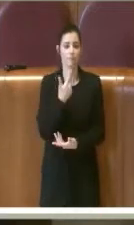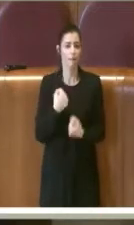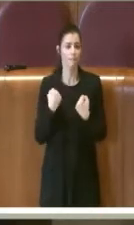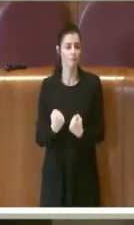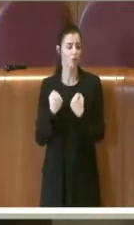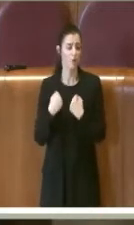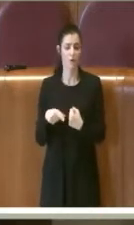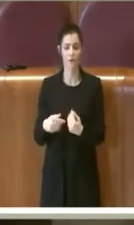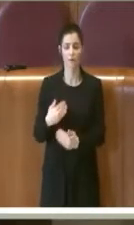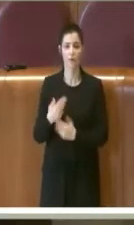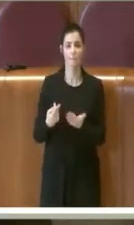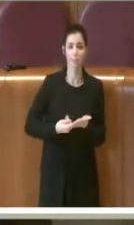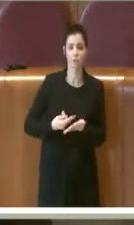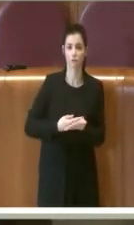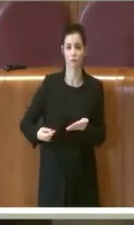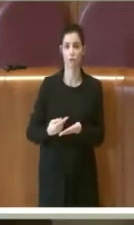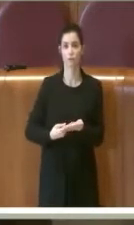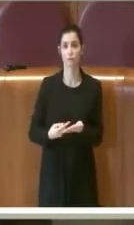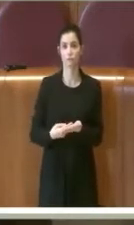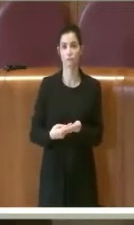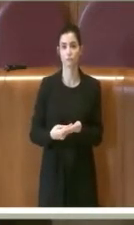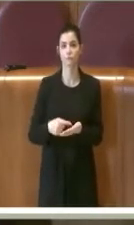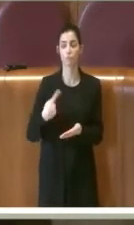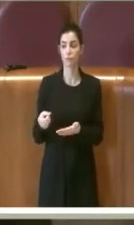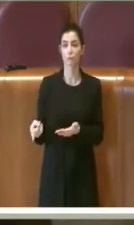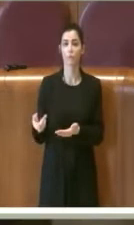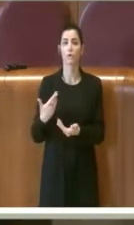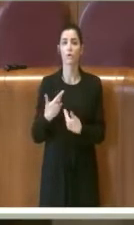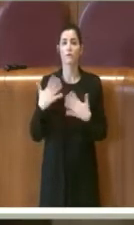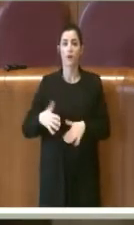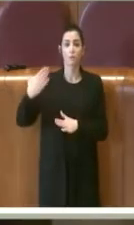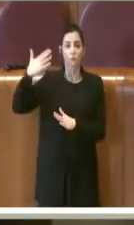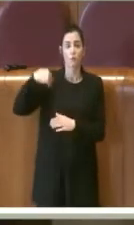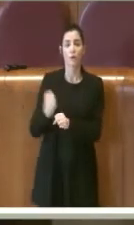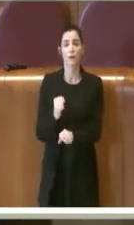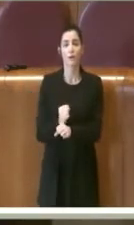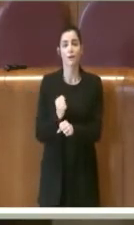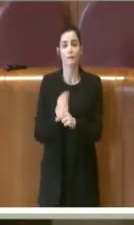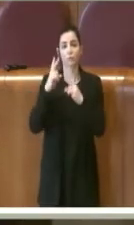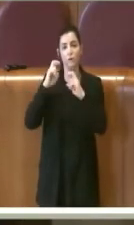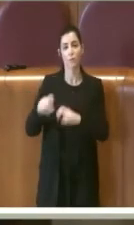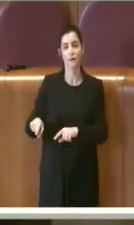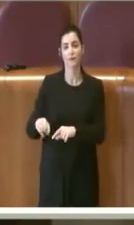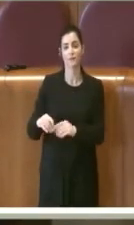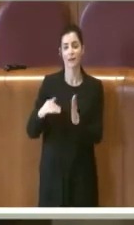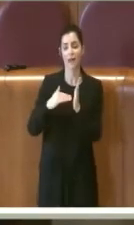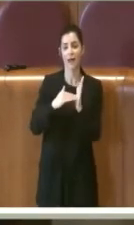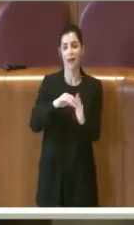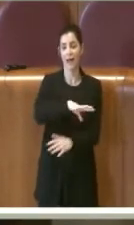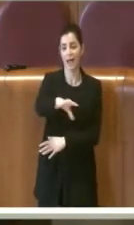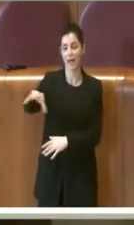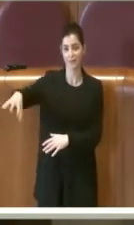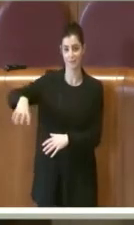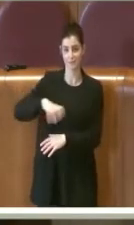fortemente portare avanti questo progetto dopo che è stato fatto nel passato un lavoro per quanto riguarda il piano casa dal punto di vista